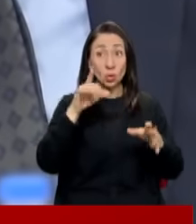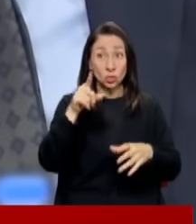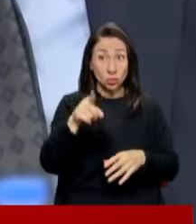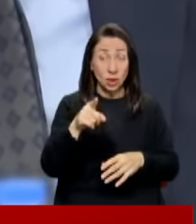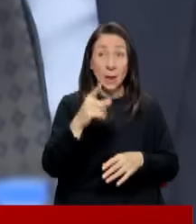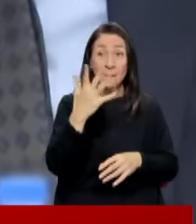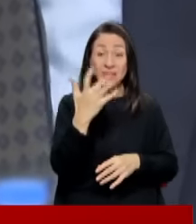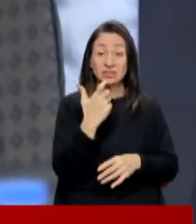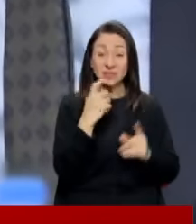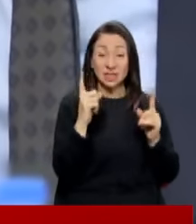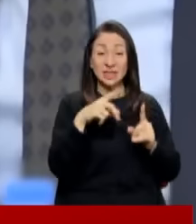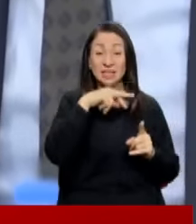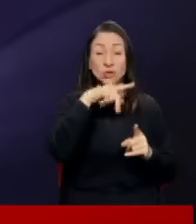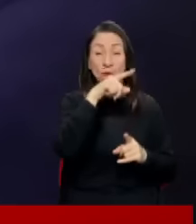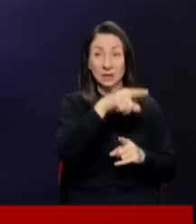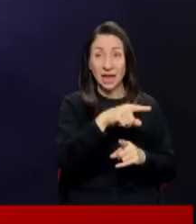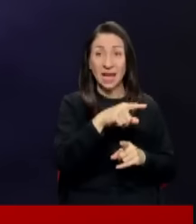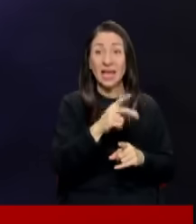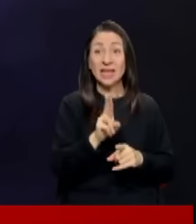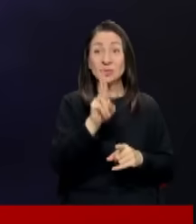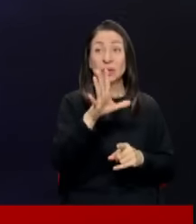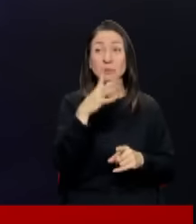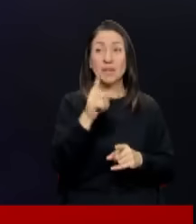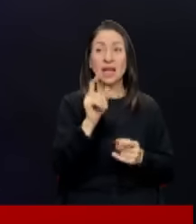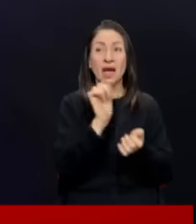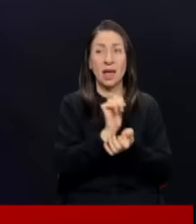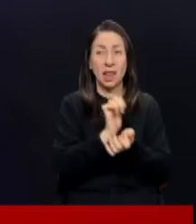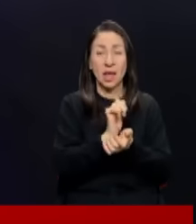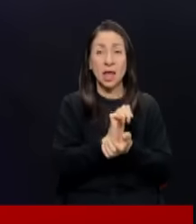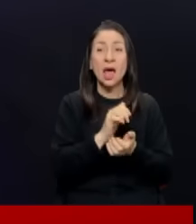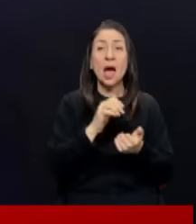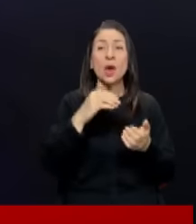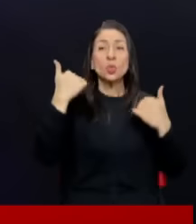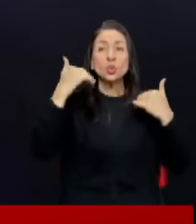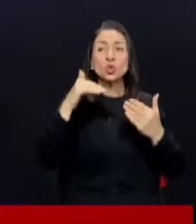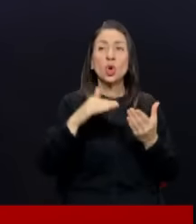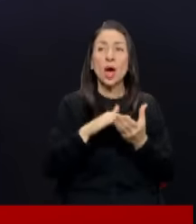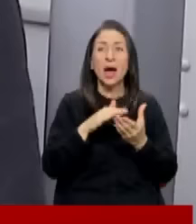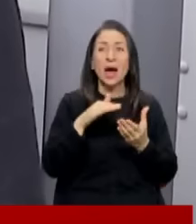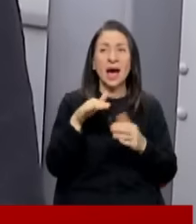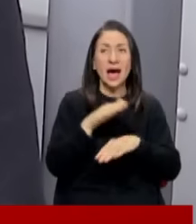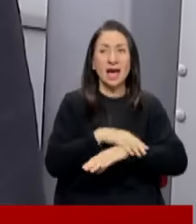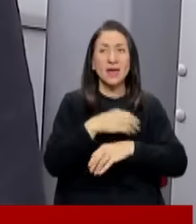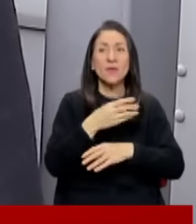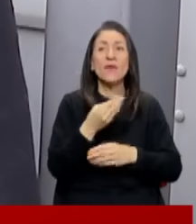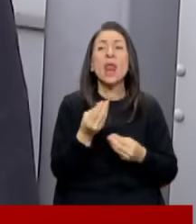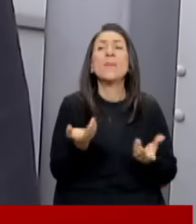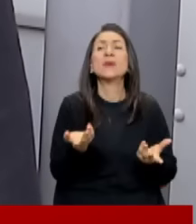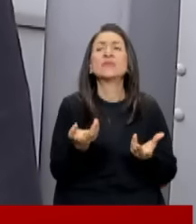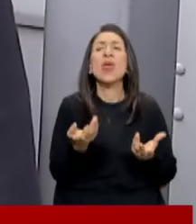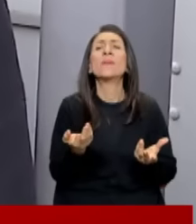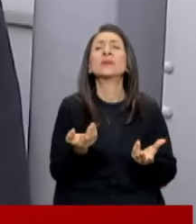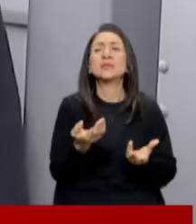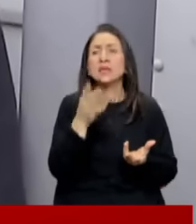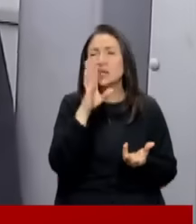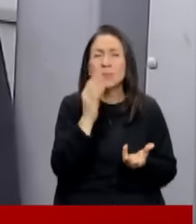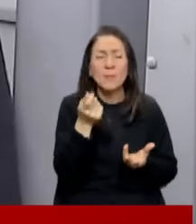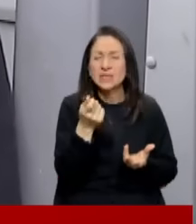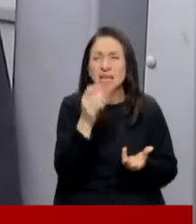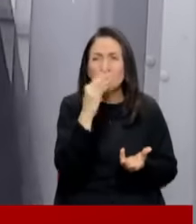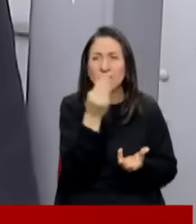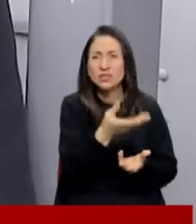ise 5 yıldır Keçiören'de 75 bin aileye but yardımı yaptığı öğrenildi. Veremez ya, veremez diyorum. Kimin parasını